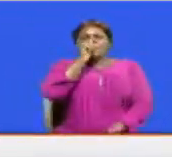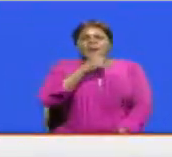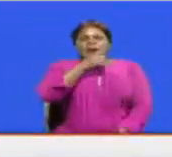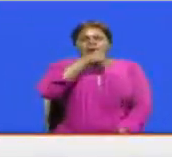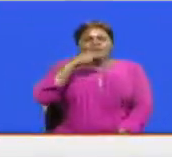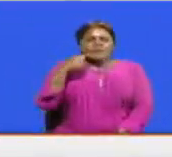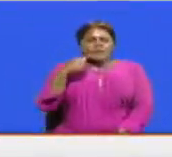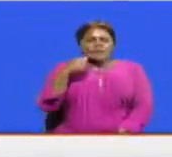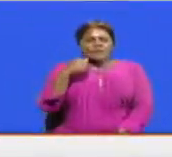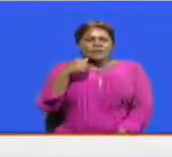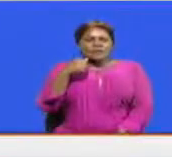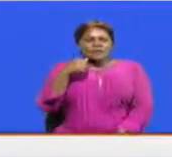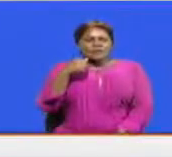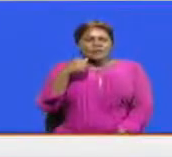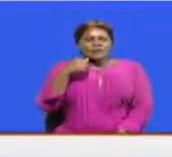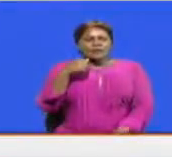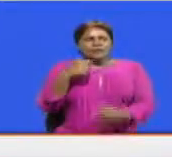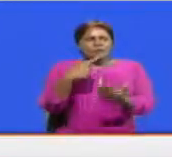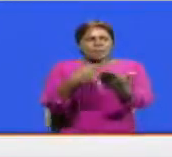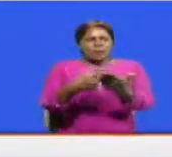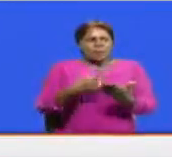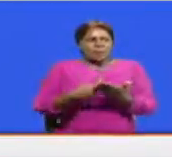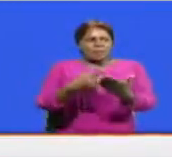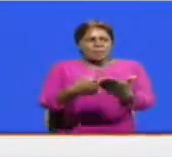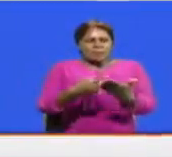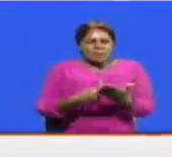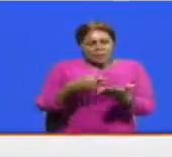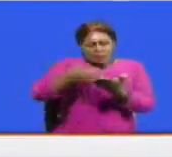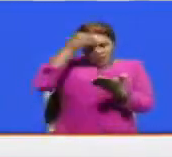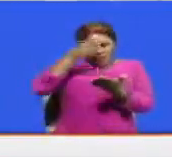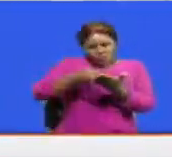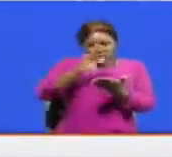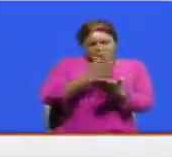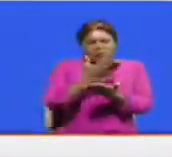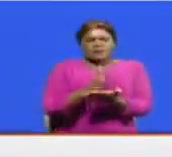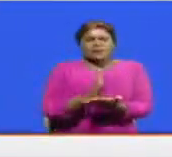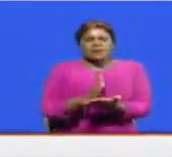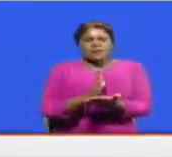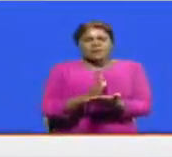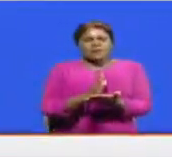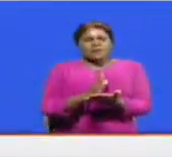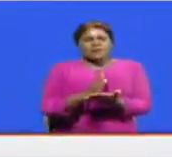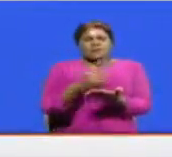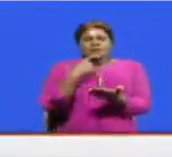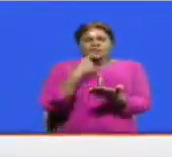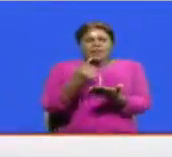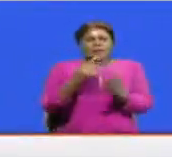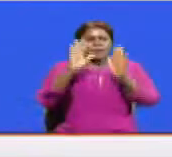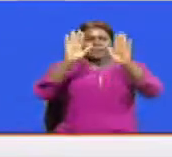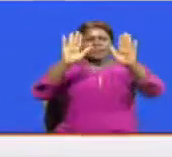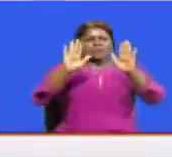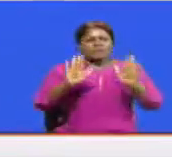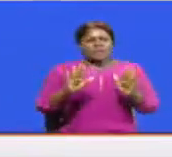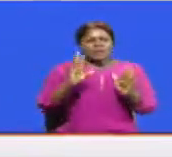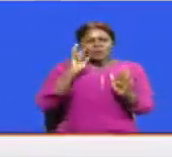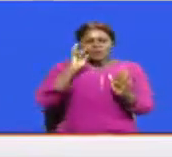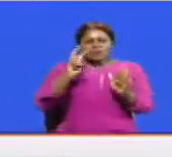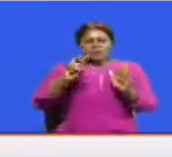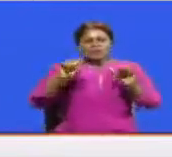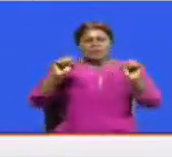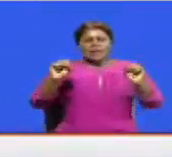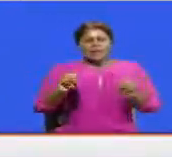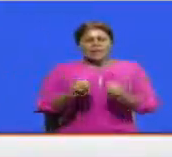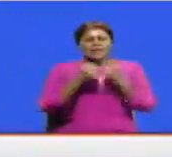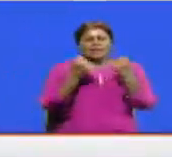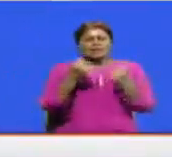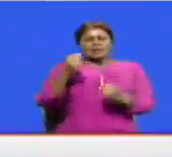Ochome alijitosa kwenye mjadala unaoendelea nchini kuhusu sekta ya elimu kwa kukariri haja ya kuangalia upya